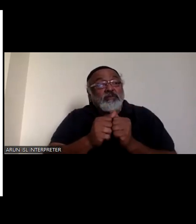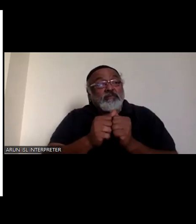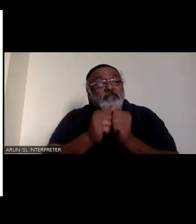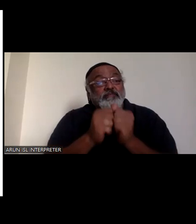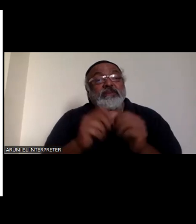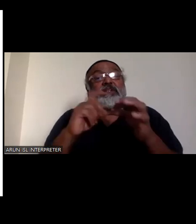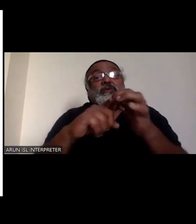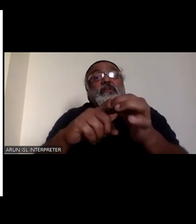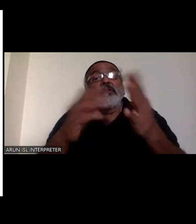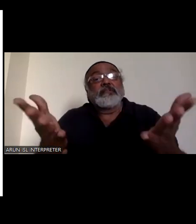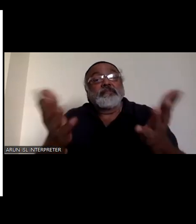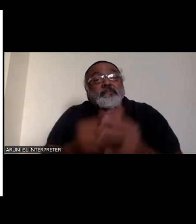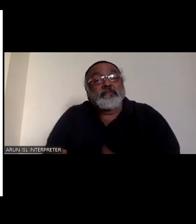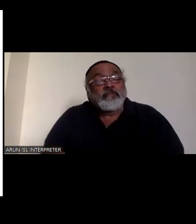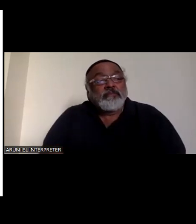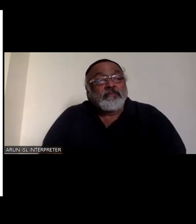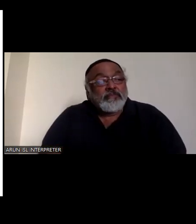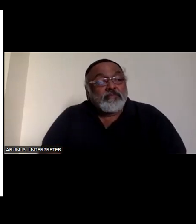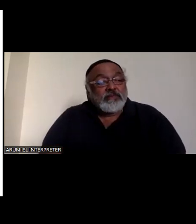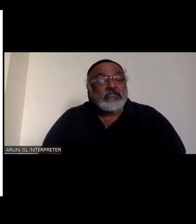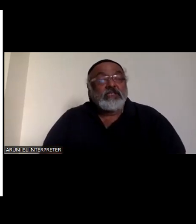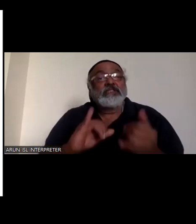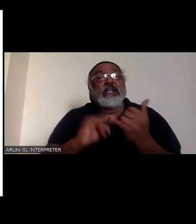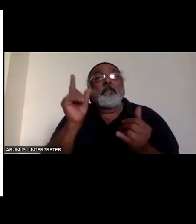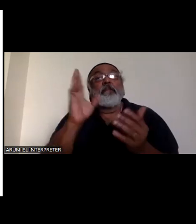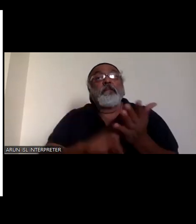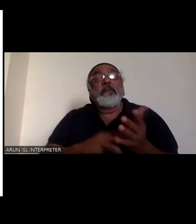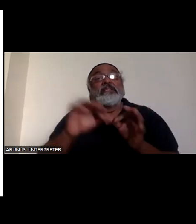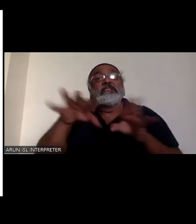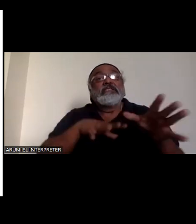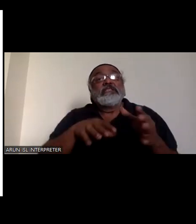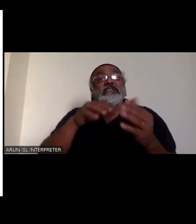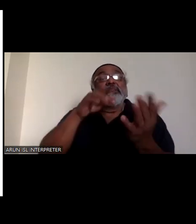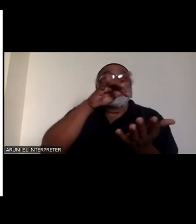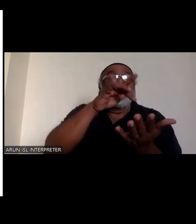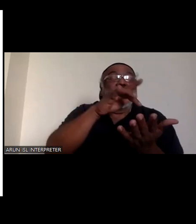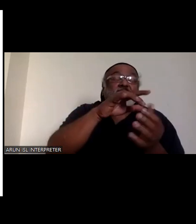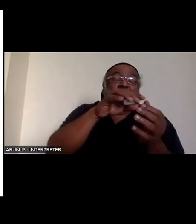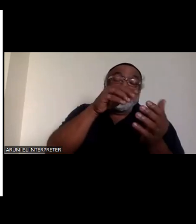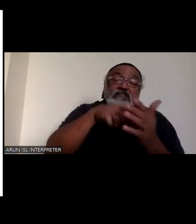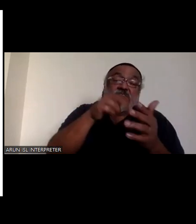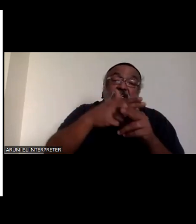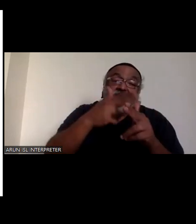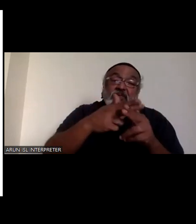आप सभी से यह है, कैन वी कंसिडर स्लम्स इन द सिटीज एज अ रूरल एरिया?